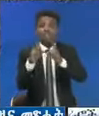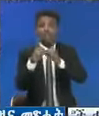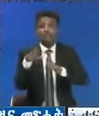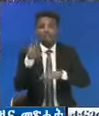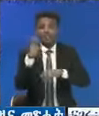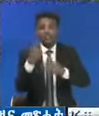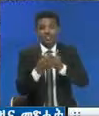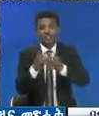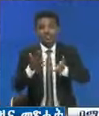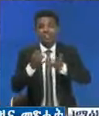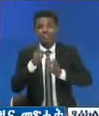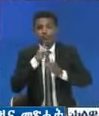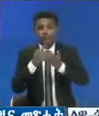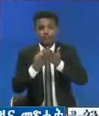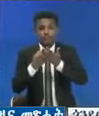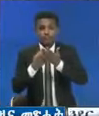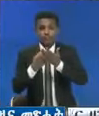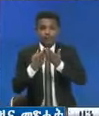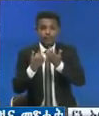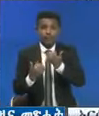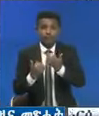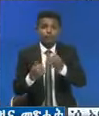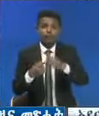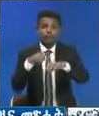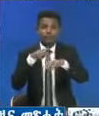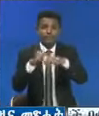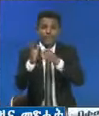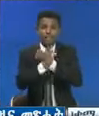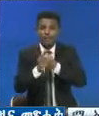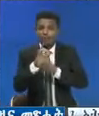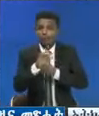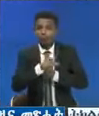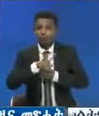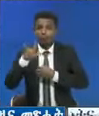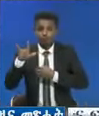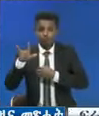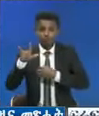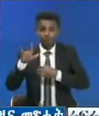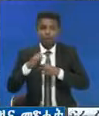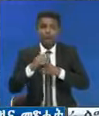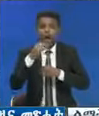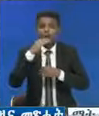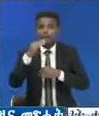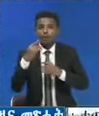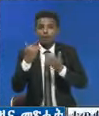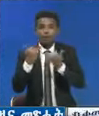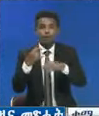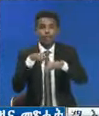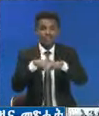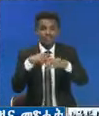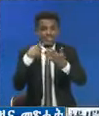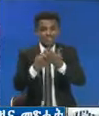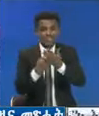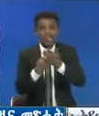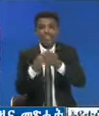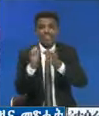ሰዓት ሀገራችን ወደ ውጭ ኤክስፖርት የምታደርገው ዋናውና ትልቁ የኤክስፖርት ነው፣ አቮካዶ በአሁኑ ሰዓት ማለት ነው። ስለዚህ የገበያ